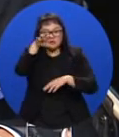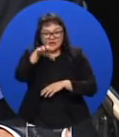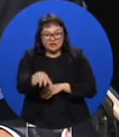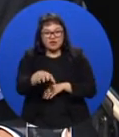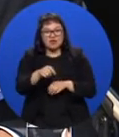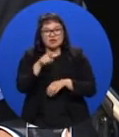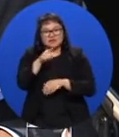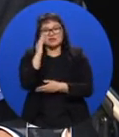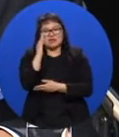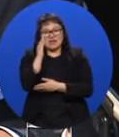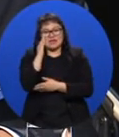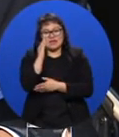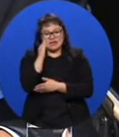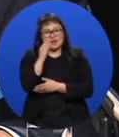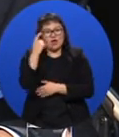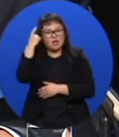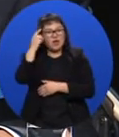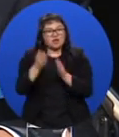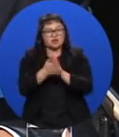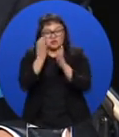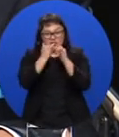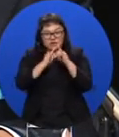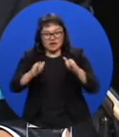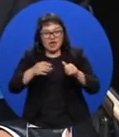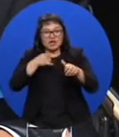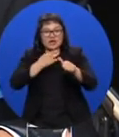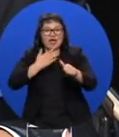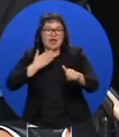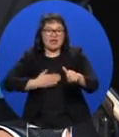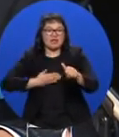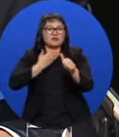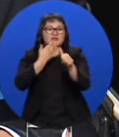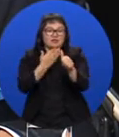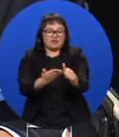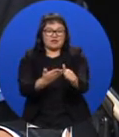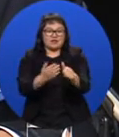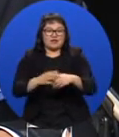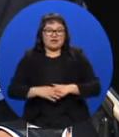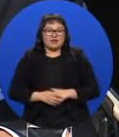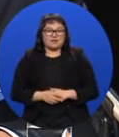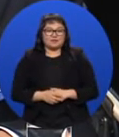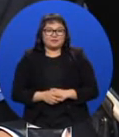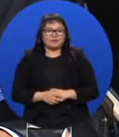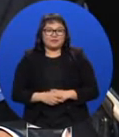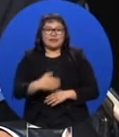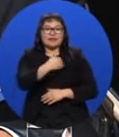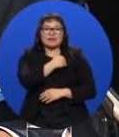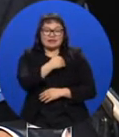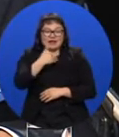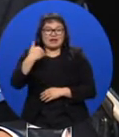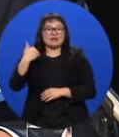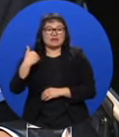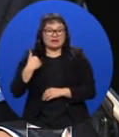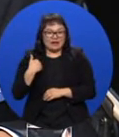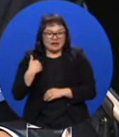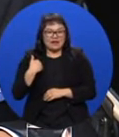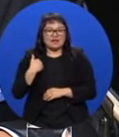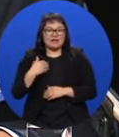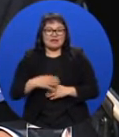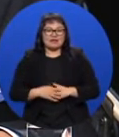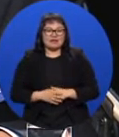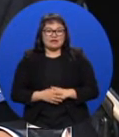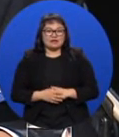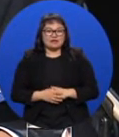이야기를 하시는지 모르겠어요. 시민들에게 TV 통해서 그 얘기를 하시라는 거죠. 당당하게